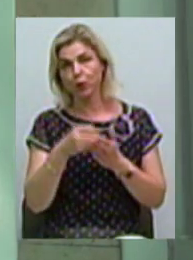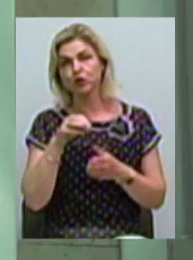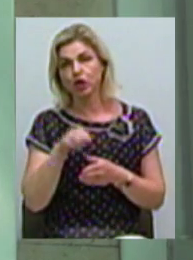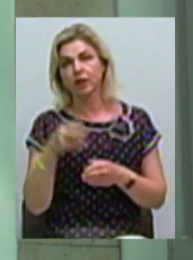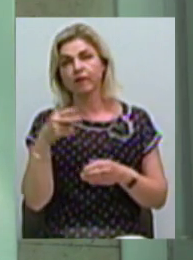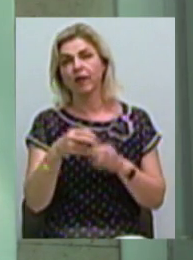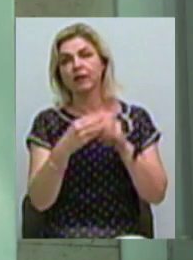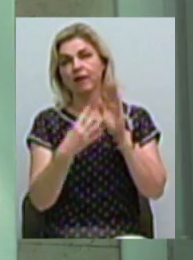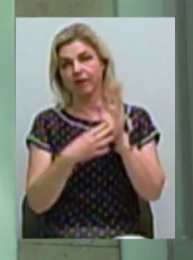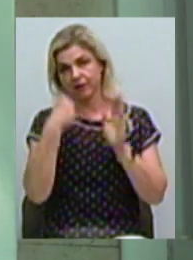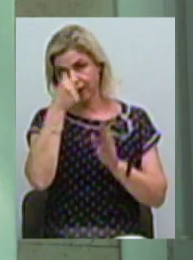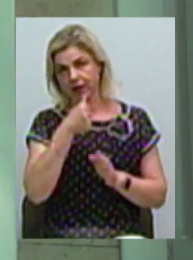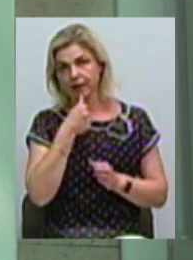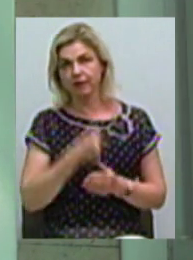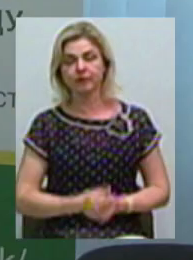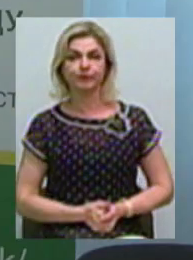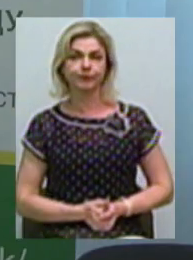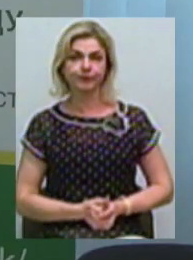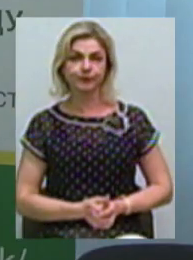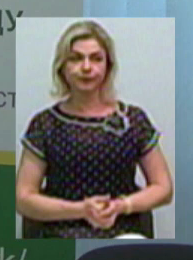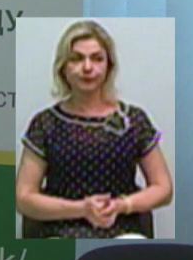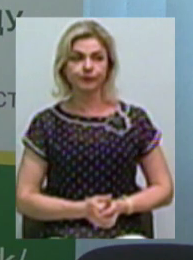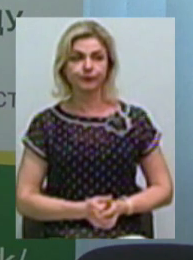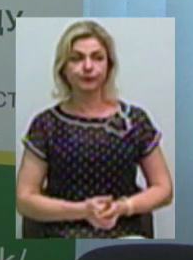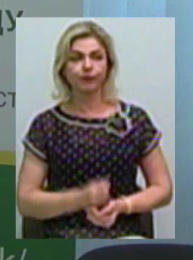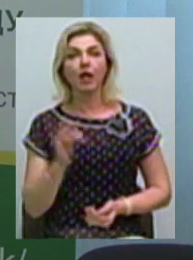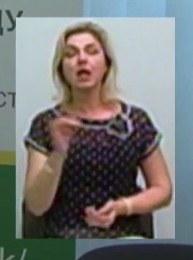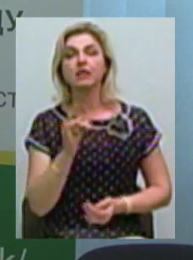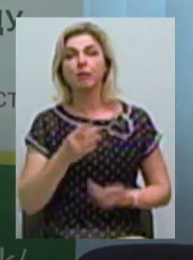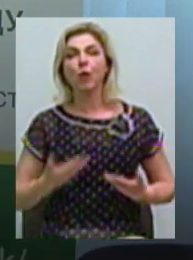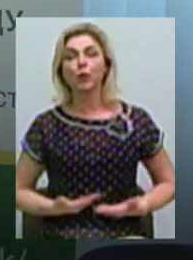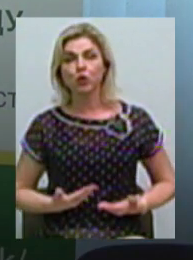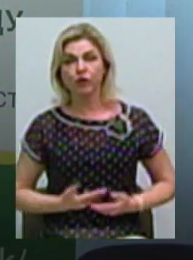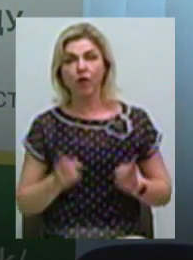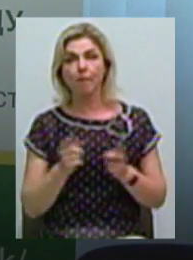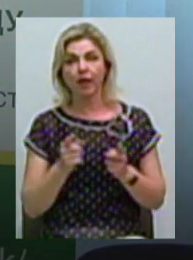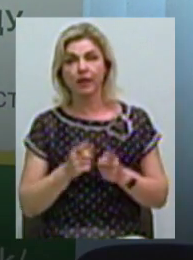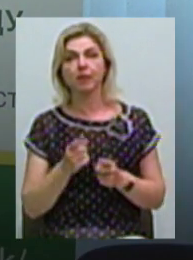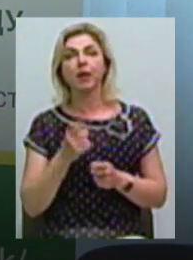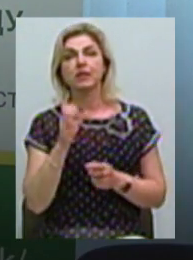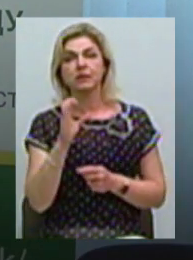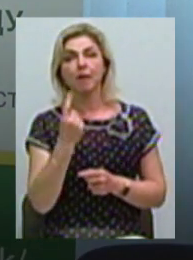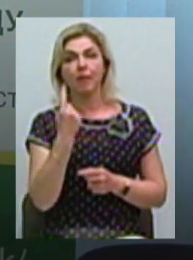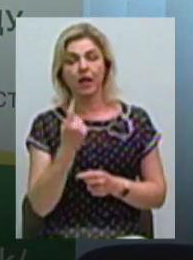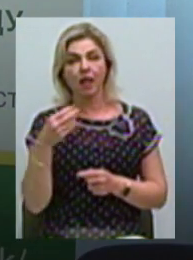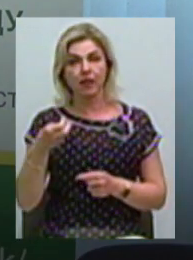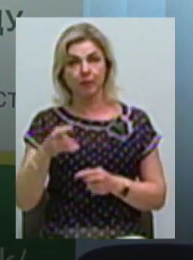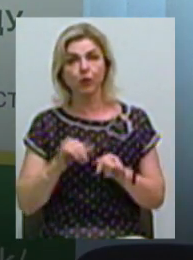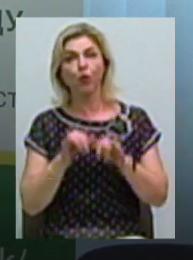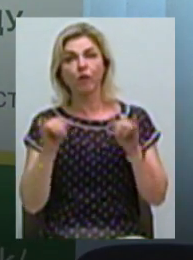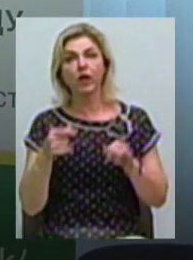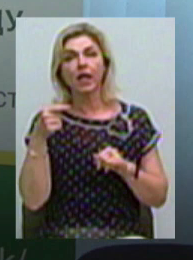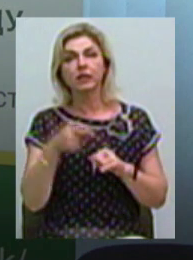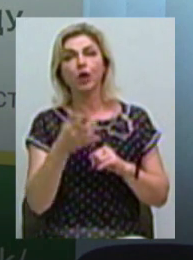2019 рік. Оскільки розмір прожиткового мінімуму для непрацездатних осіб з 1 липня збільшується до